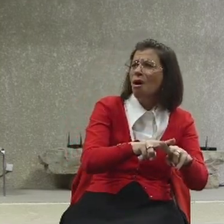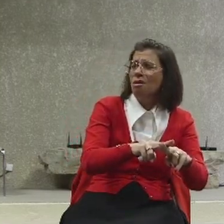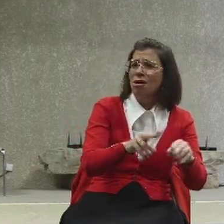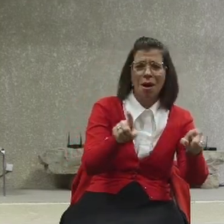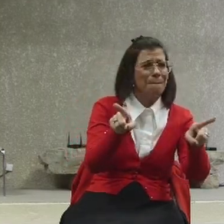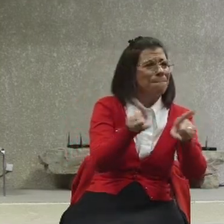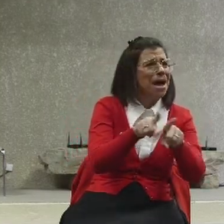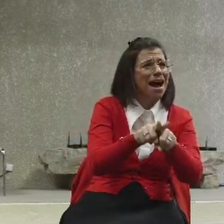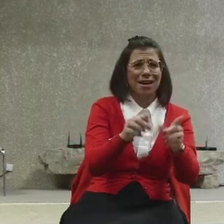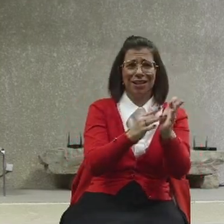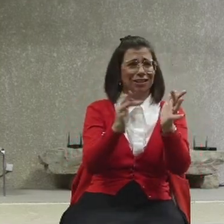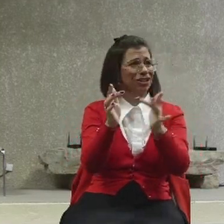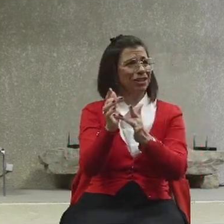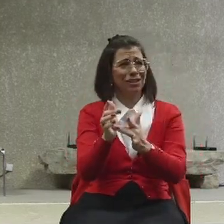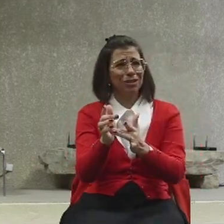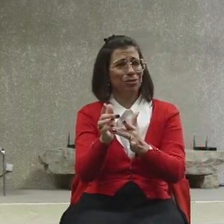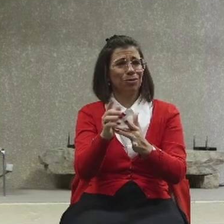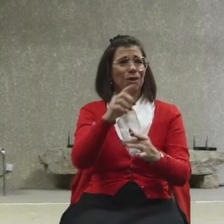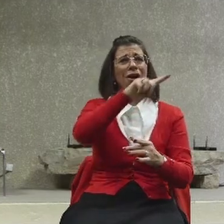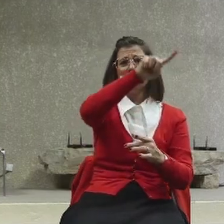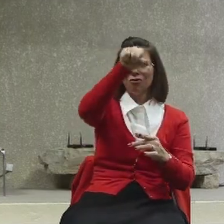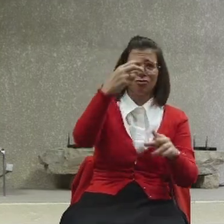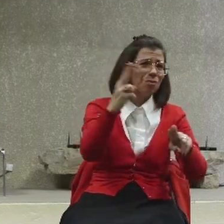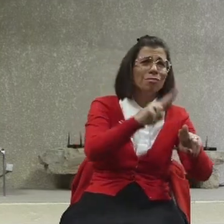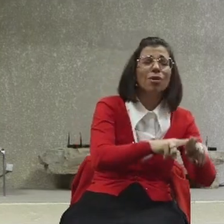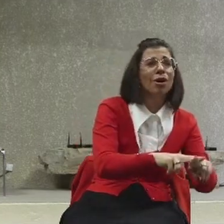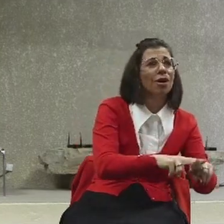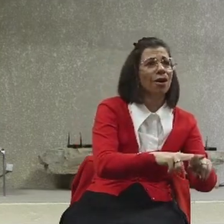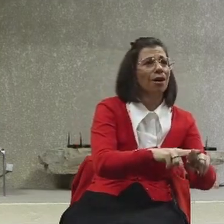résurrection. Comment ça? Avec puissance.